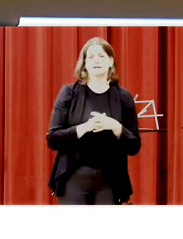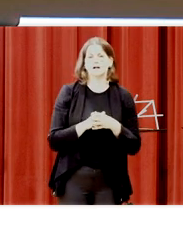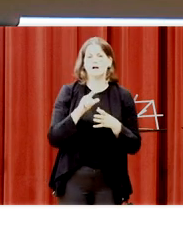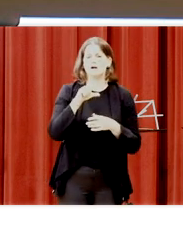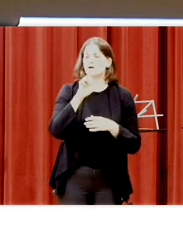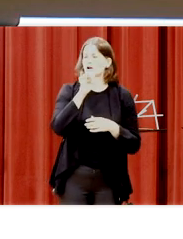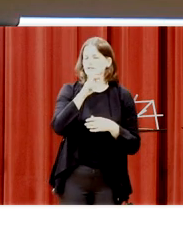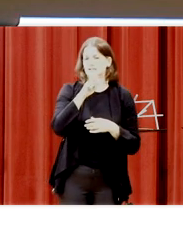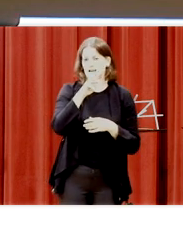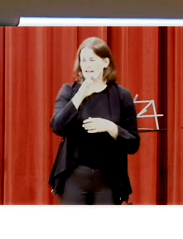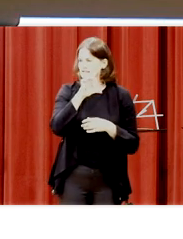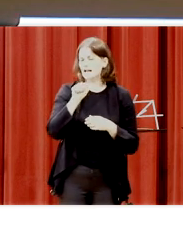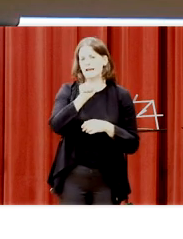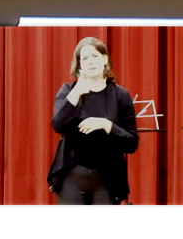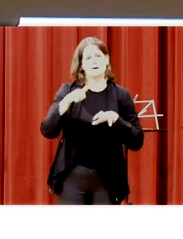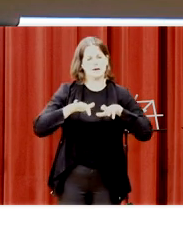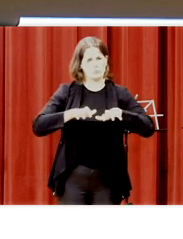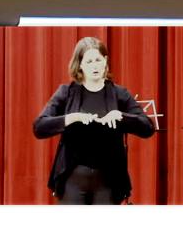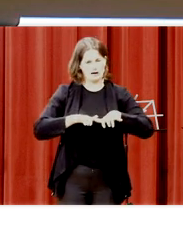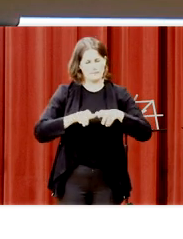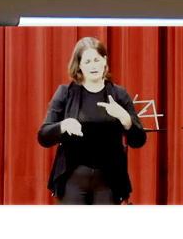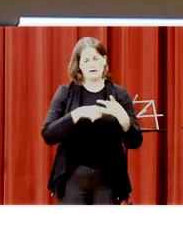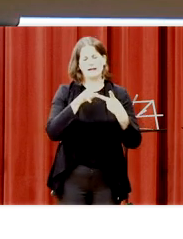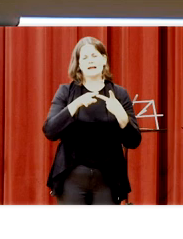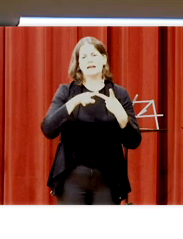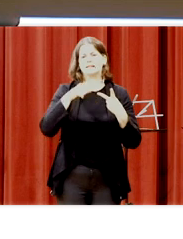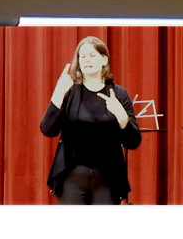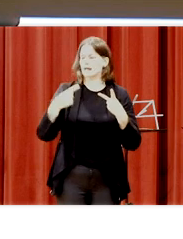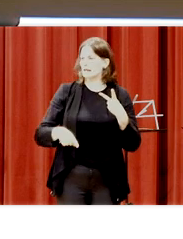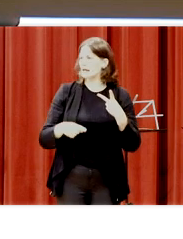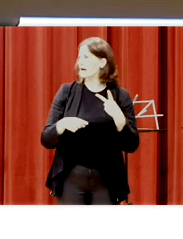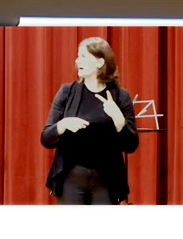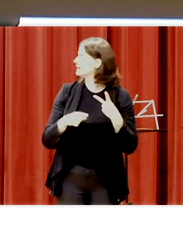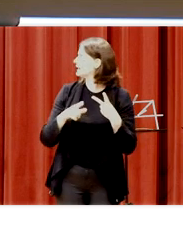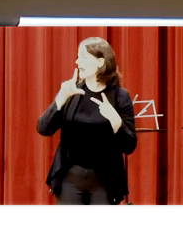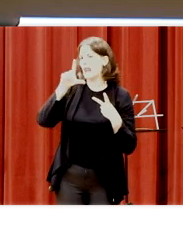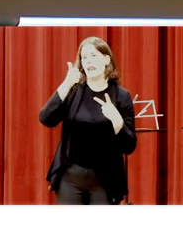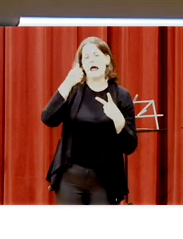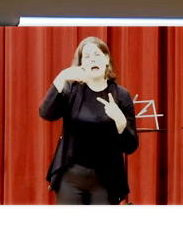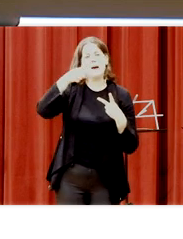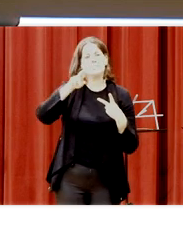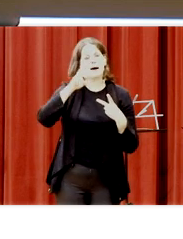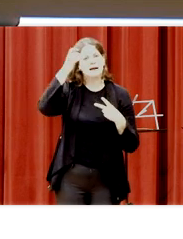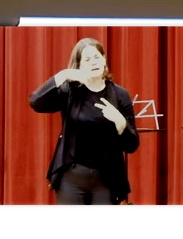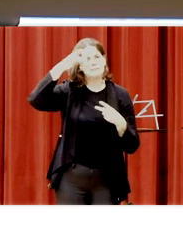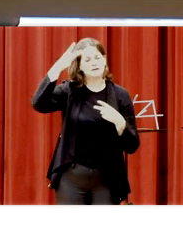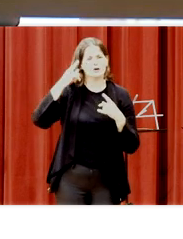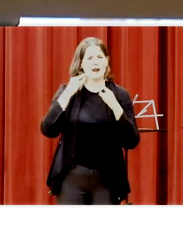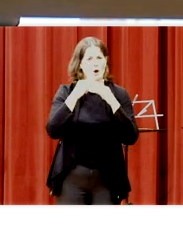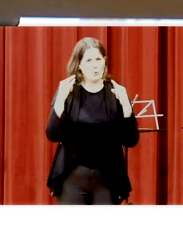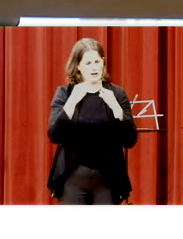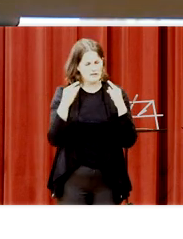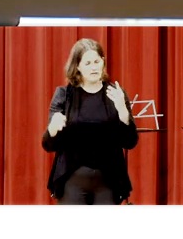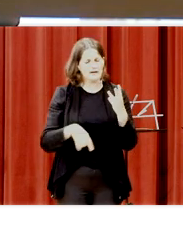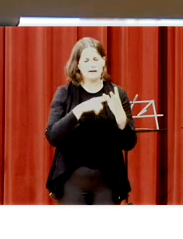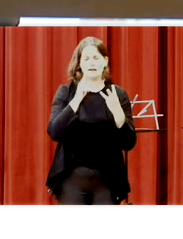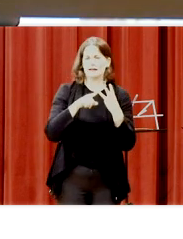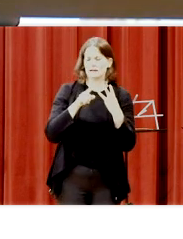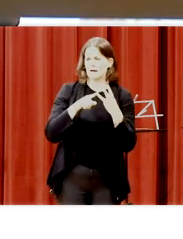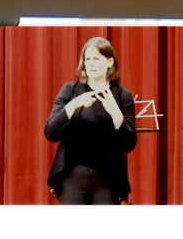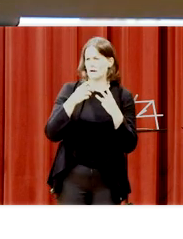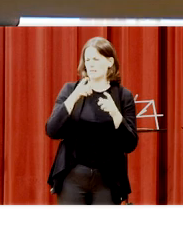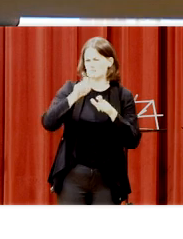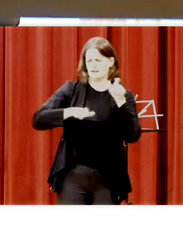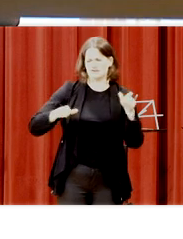Wi-Fi. Tenim persones superprofessionals, dones que han sigut pioneres en el món del processament de text, en el món de la